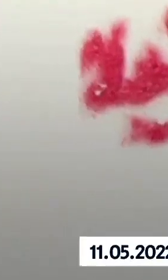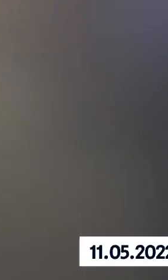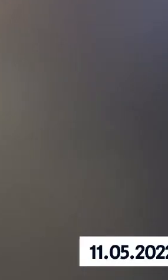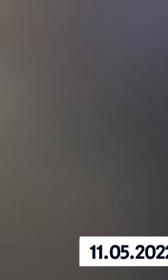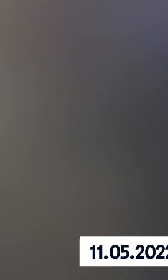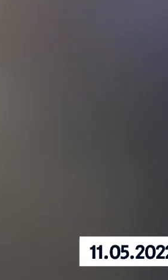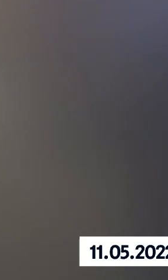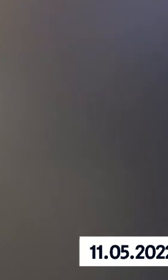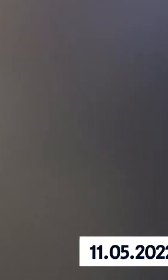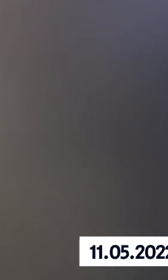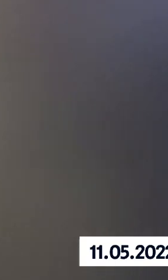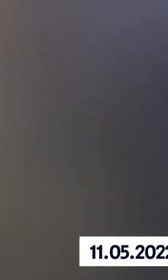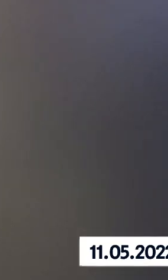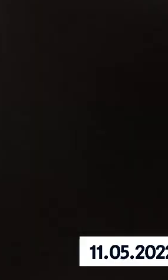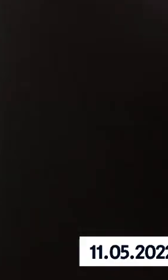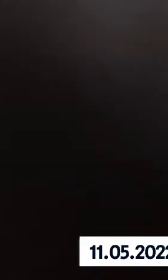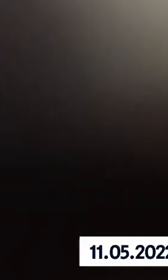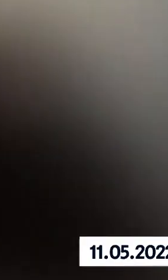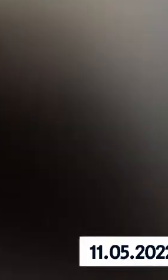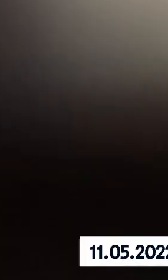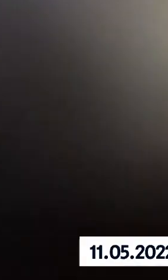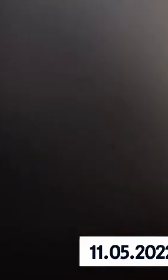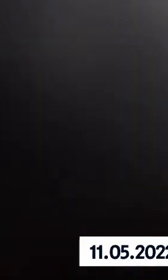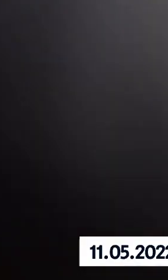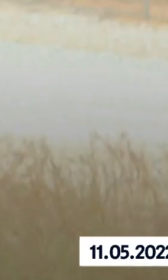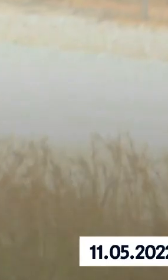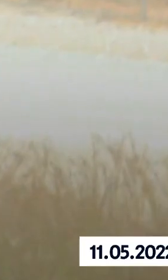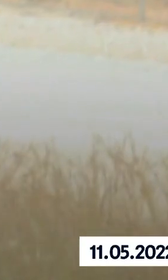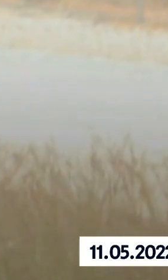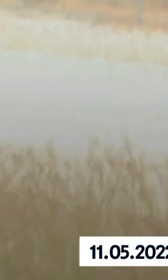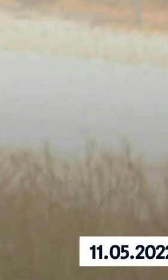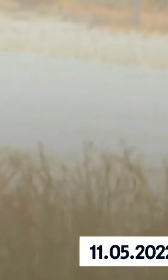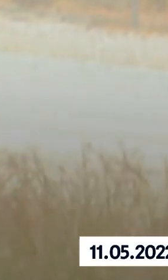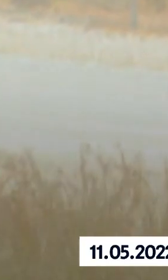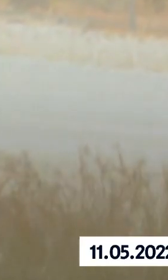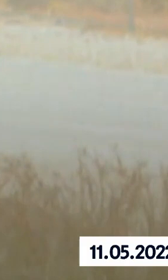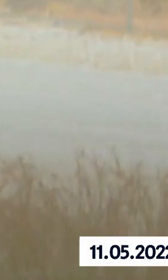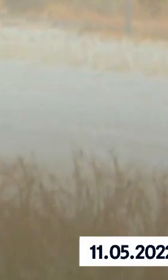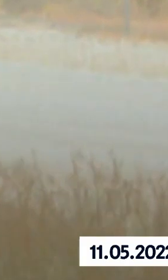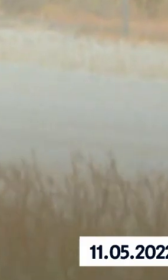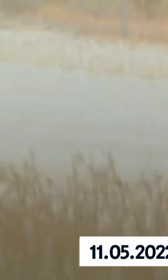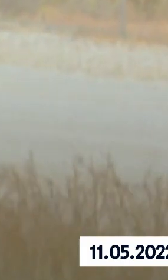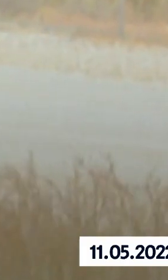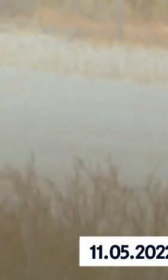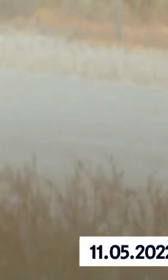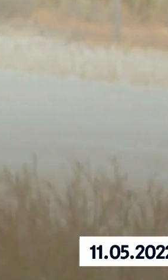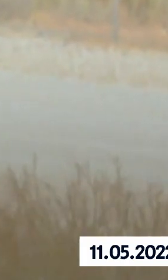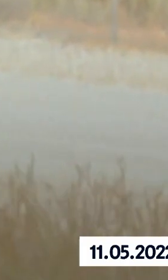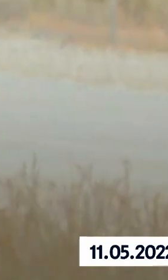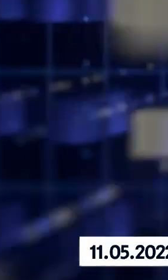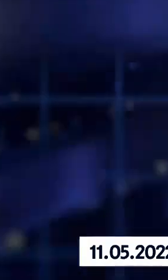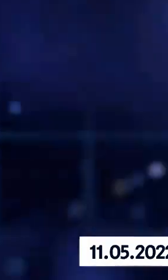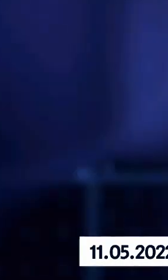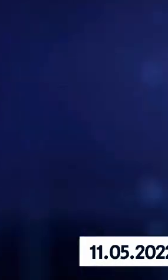את כתבת אל ג'זירה שירין אבו אקלה. הקמנו צוות מיוחד שיברר את העובדות ויציג אותן במלואן בהקדם